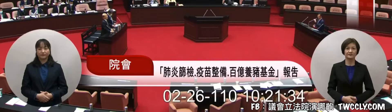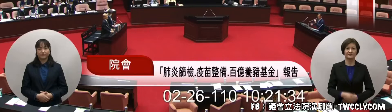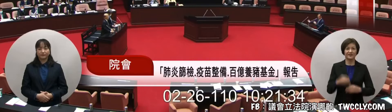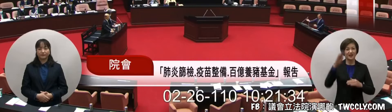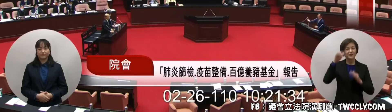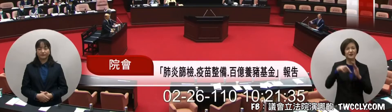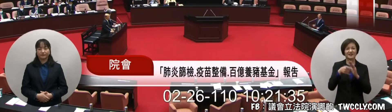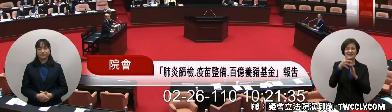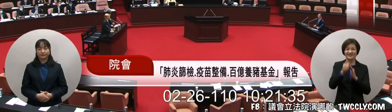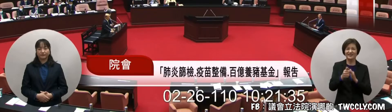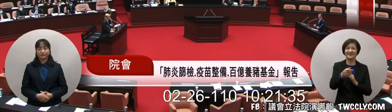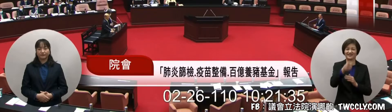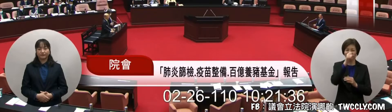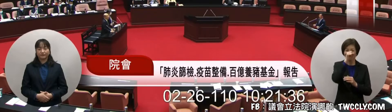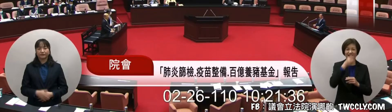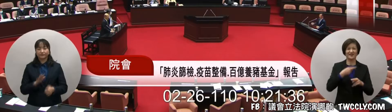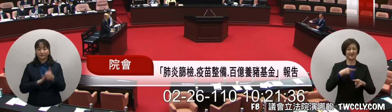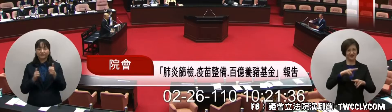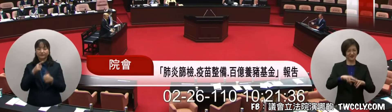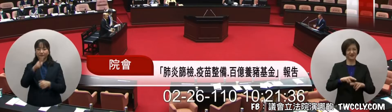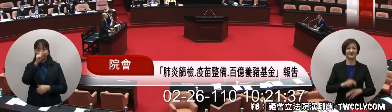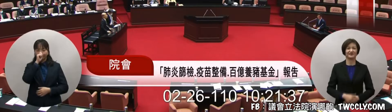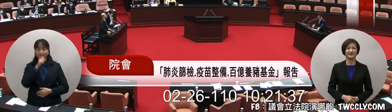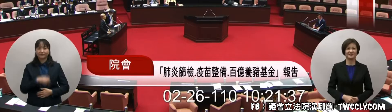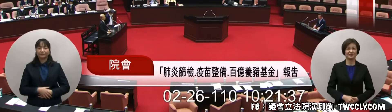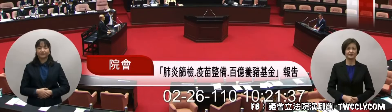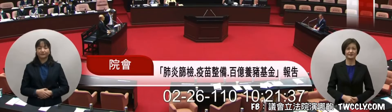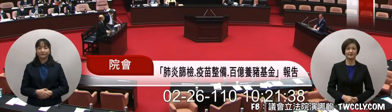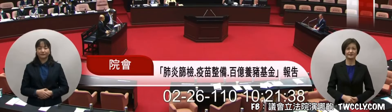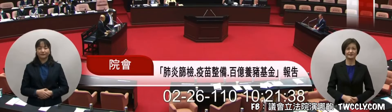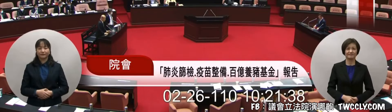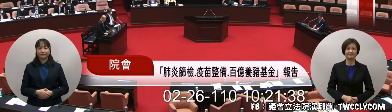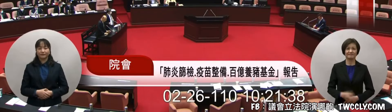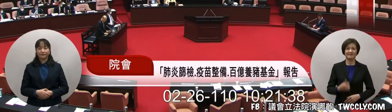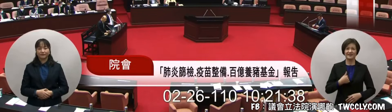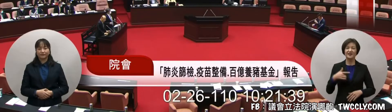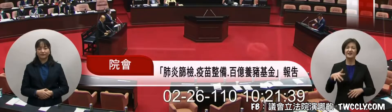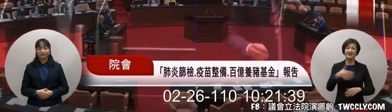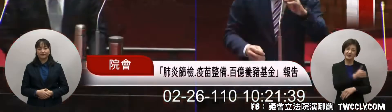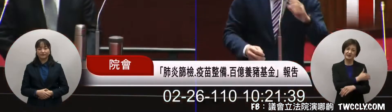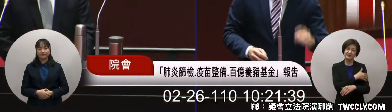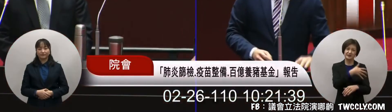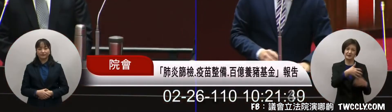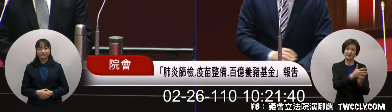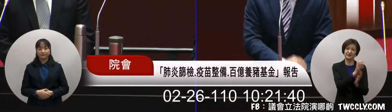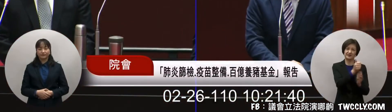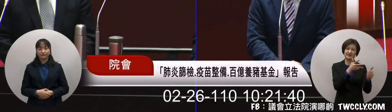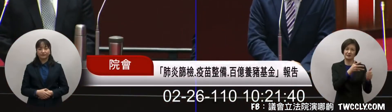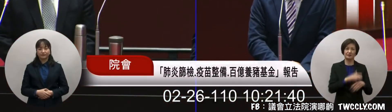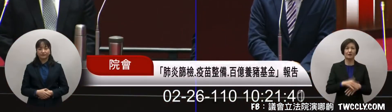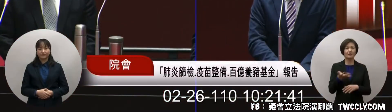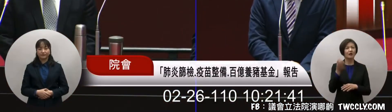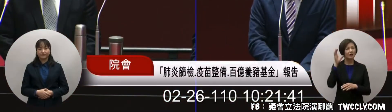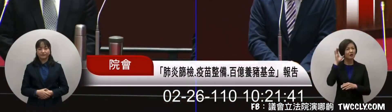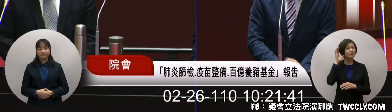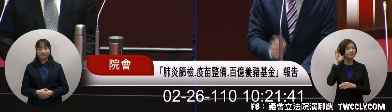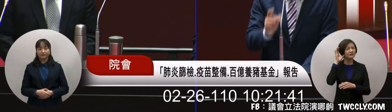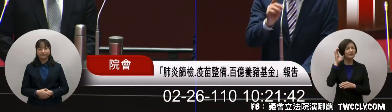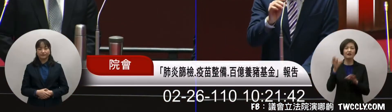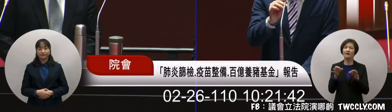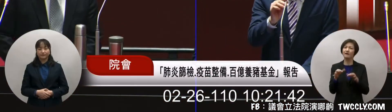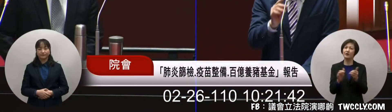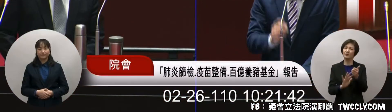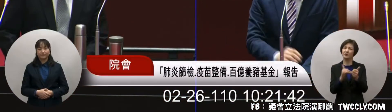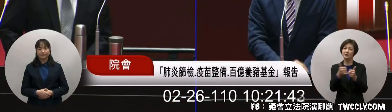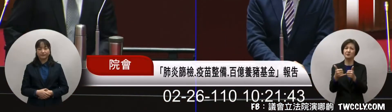苏院长好，您先请坐一下哈。 喂，你好，好， 对，谢谢，请坐。然后我来跟陈部长那个就一下。我刚才也仔细聆听了费鸿泰委员的这个